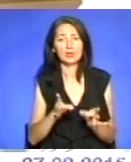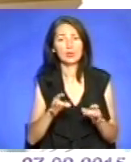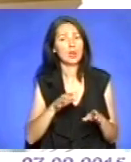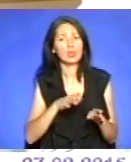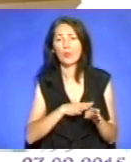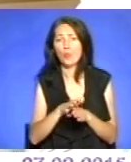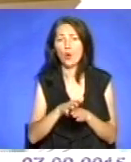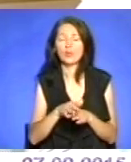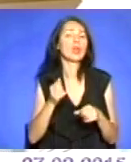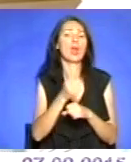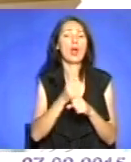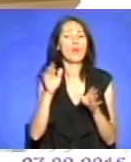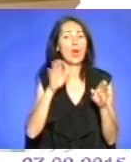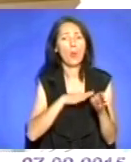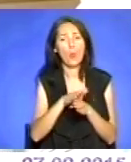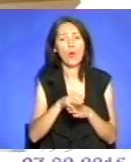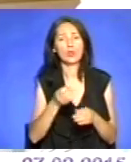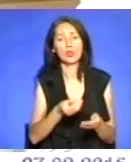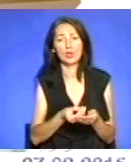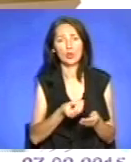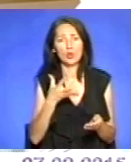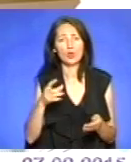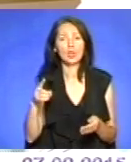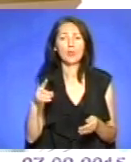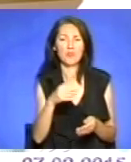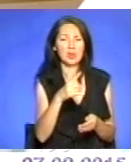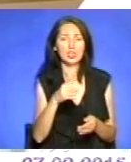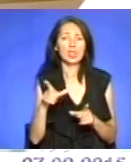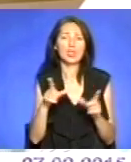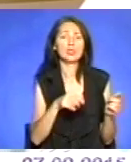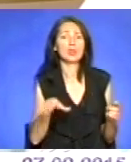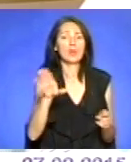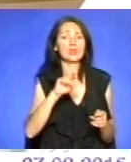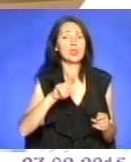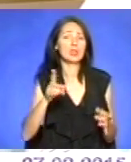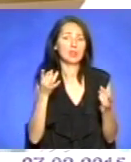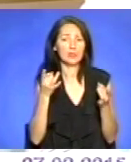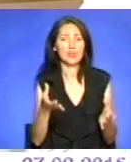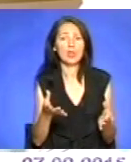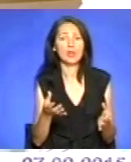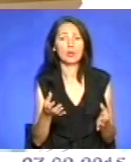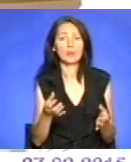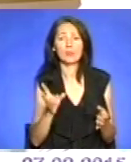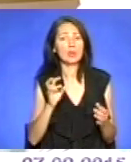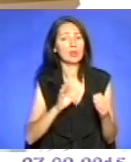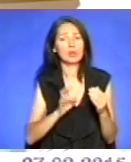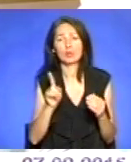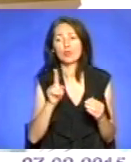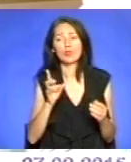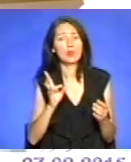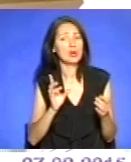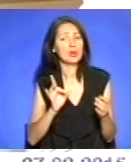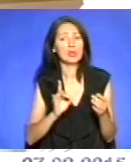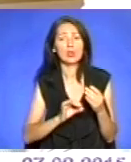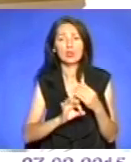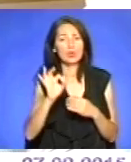забиті, дорогі машини їздять туди-сюди. Все, як звичайно, що на сході немає війни і що там люди